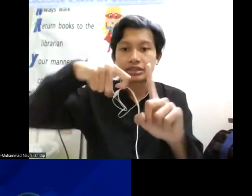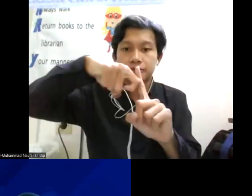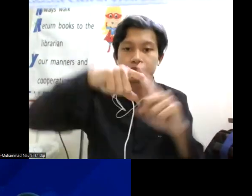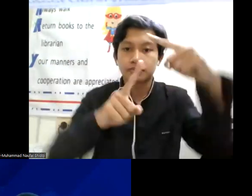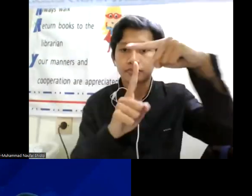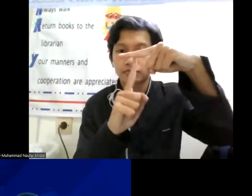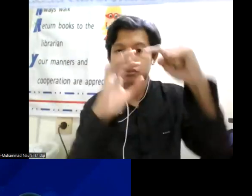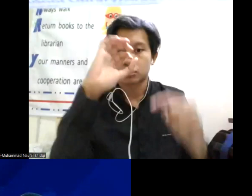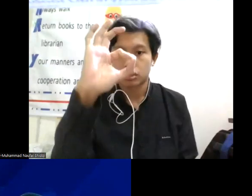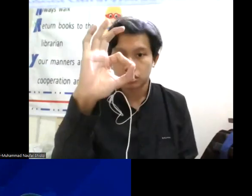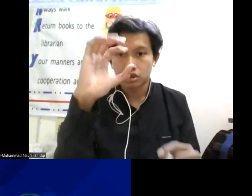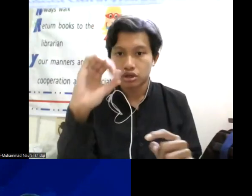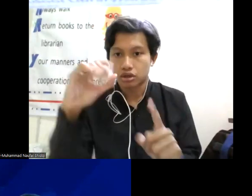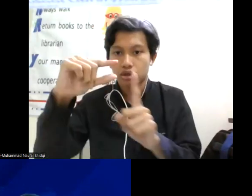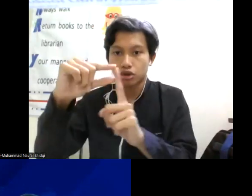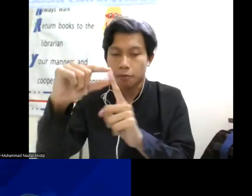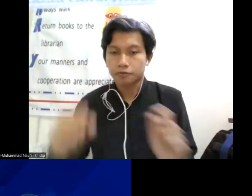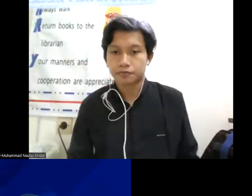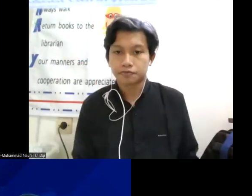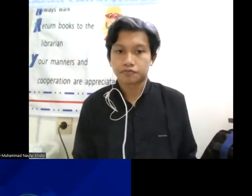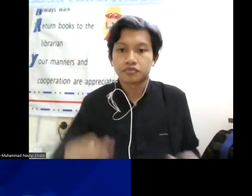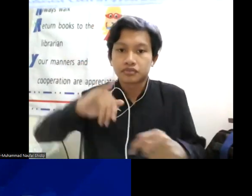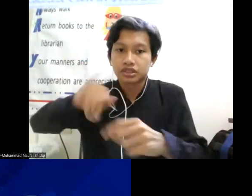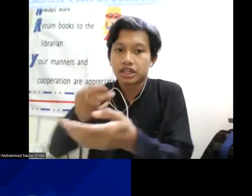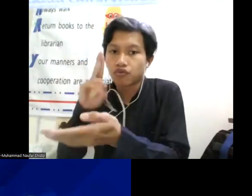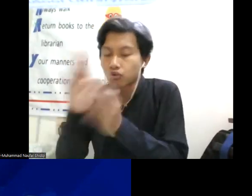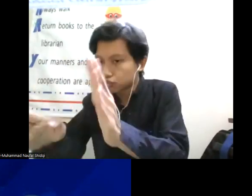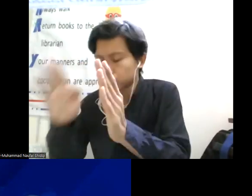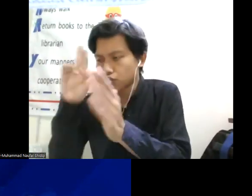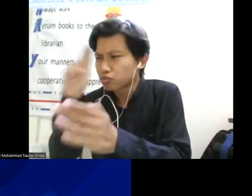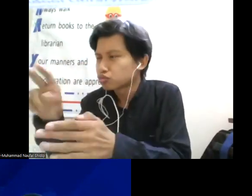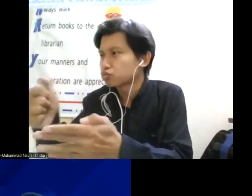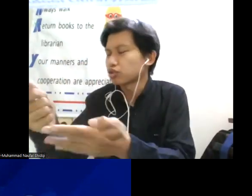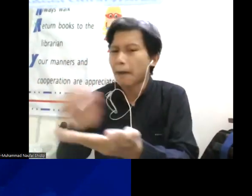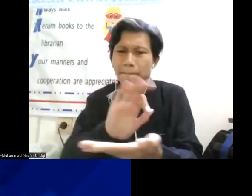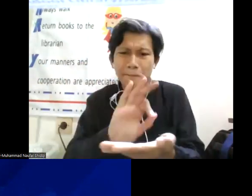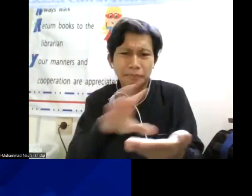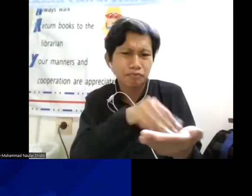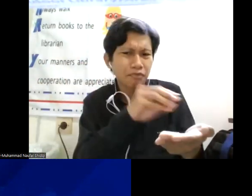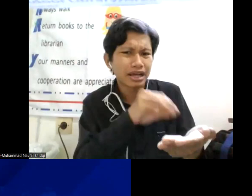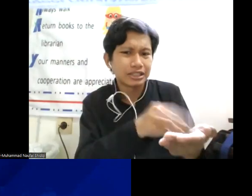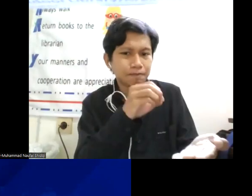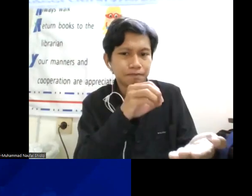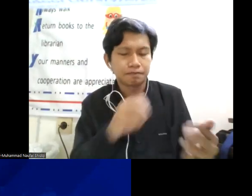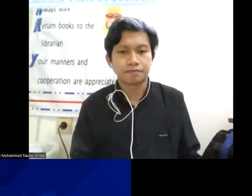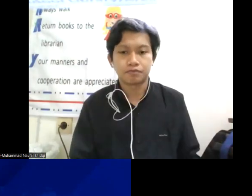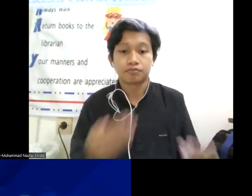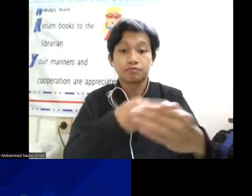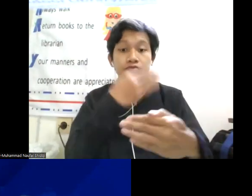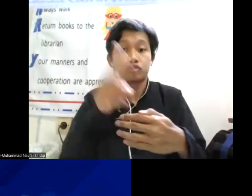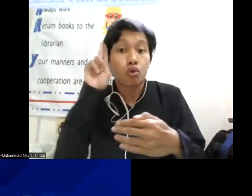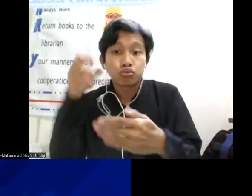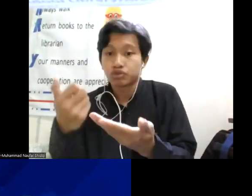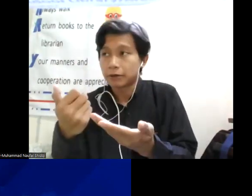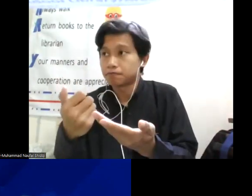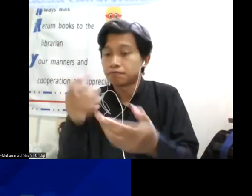itu hanya untuk belajar saja hanya untuk pengetahuan Kemudian untuk yang mungkin